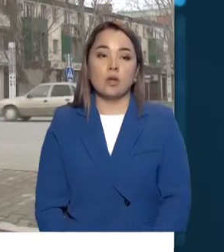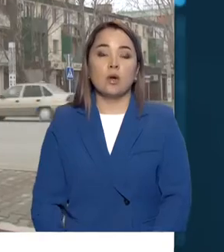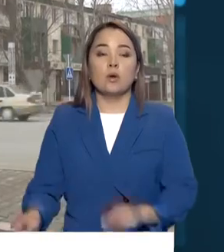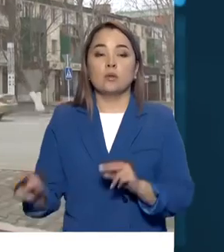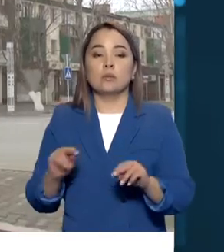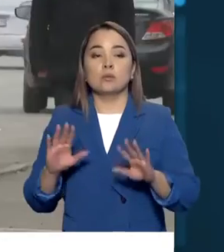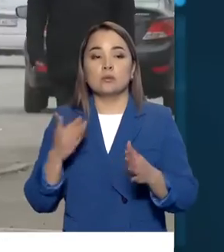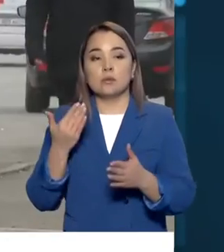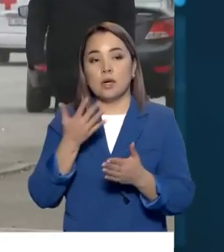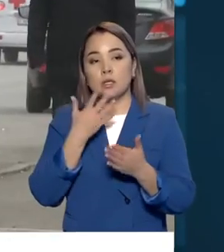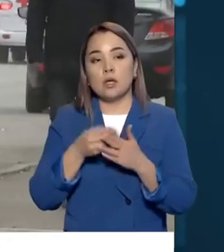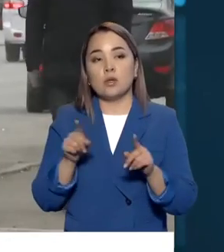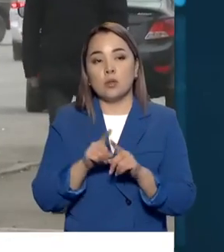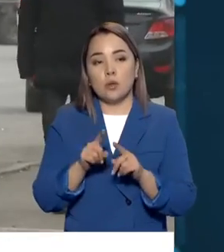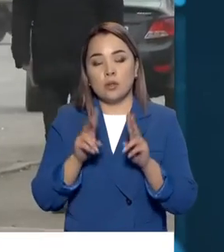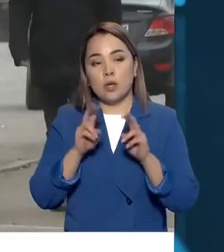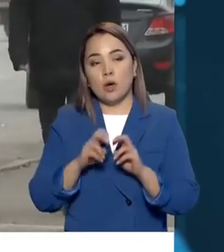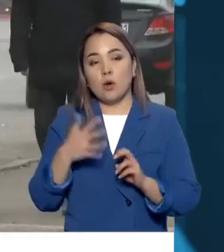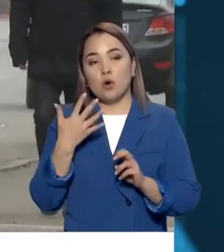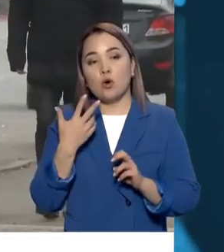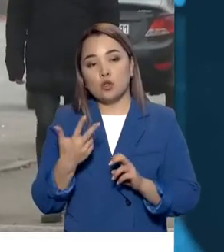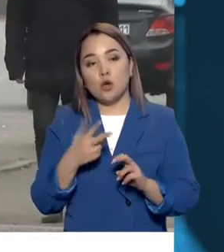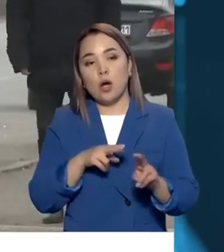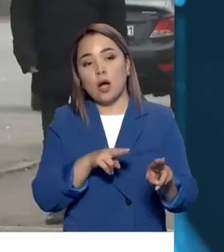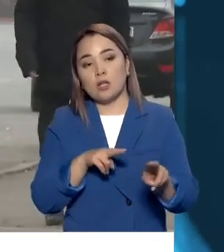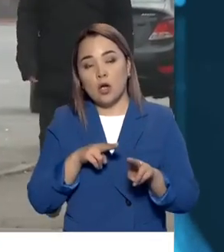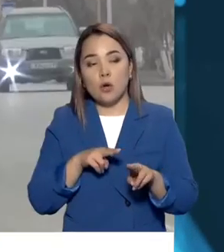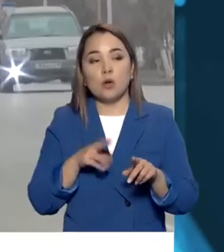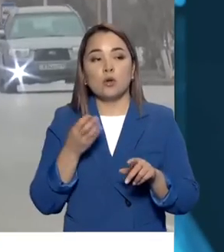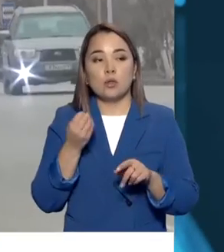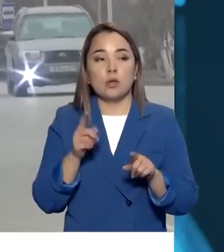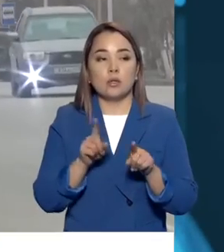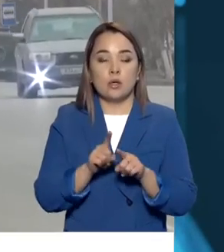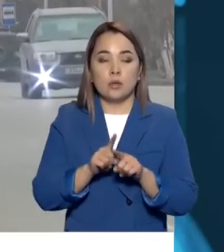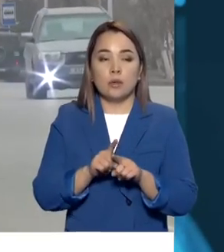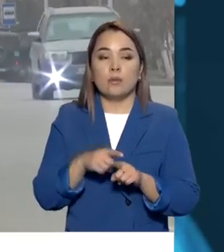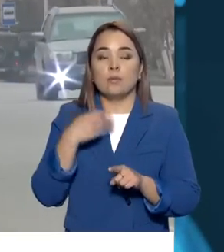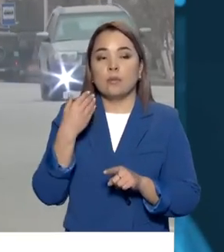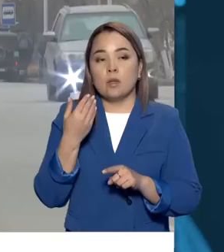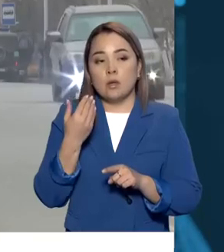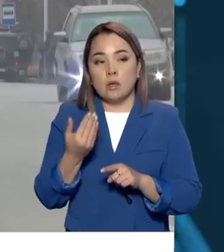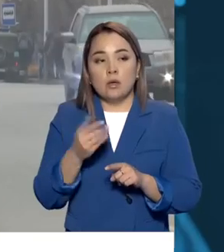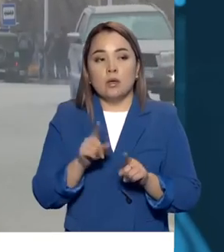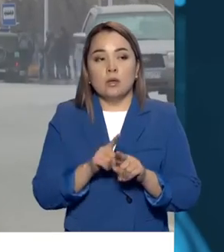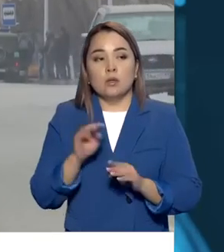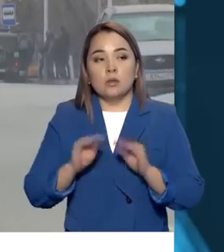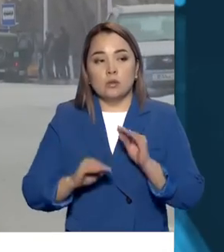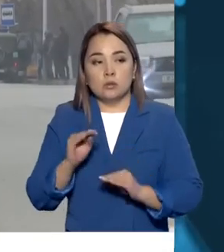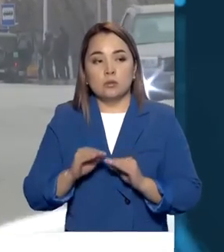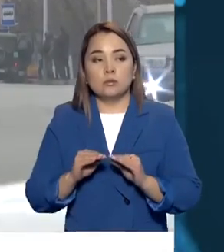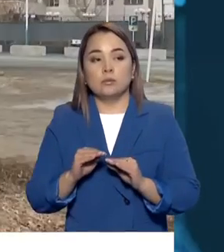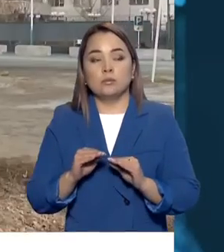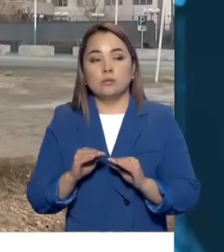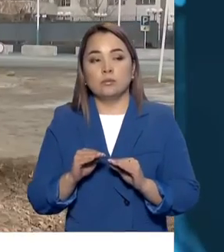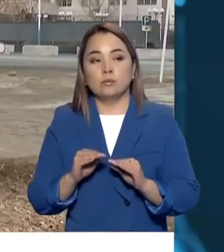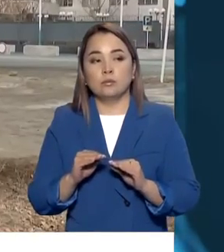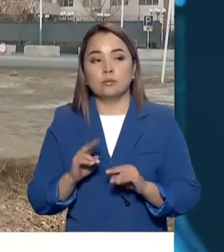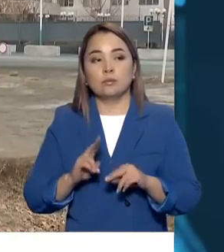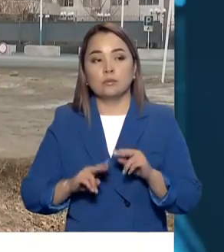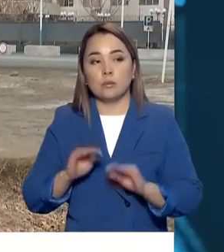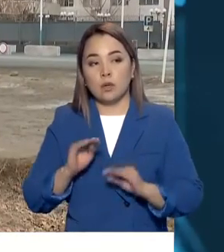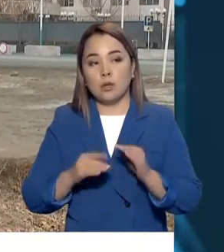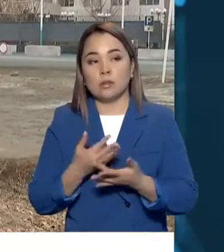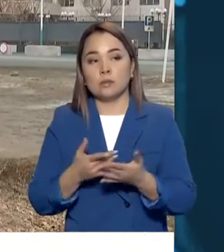Оқиға ізімен қолға түскендерден 3 қару жарақ және қадай құрылымдардың